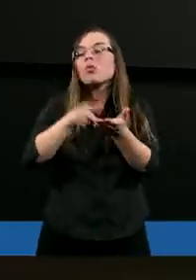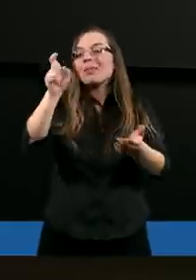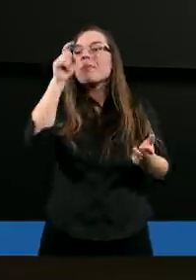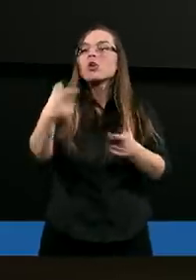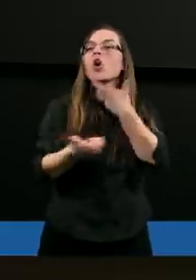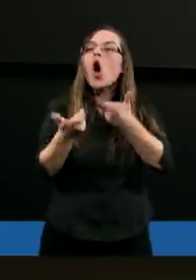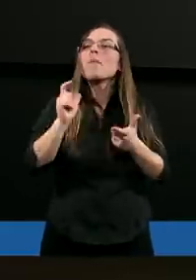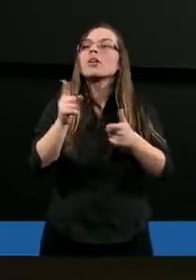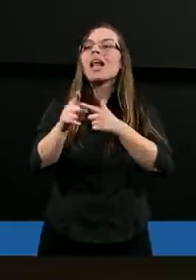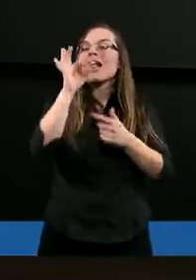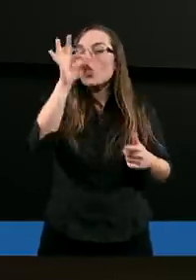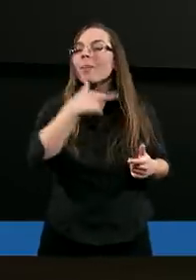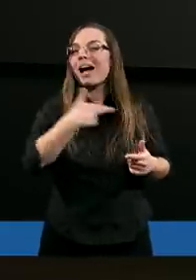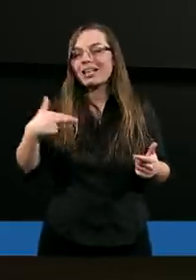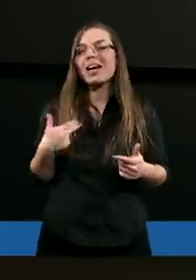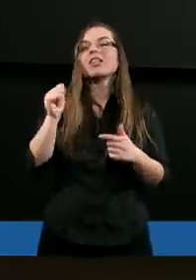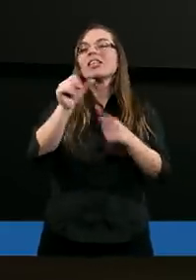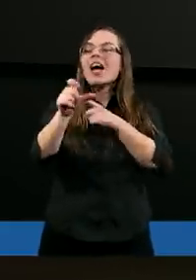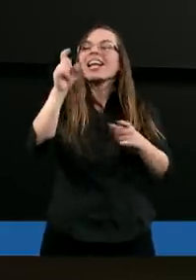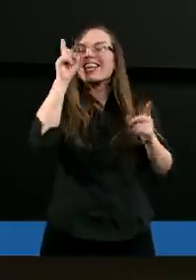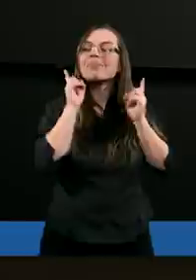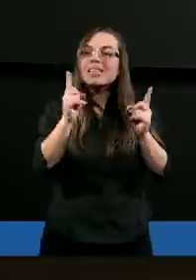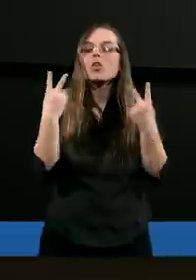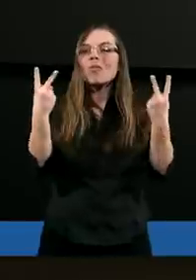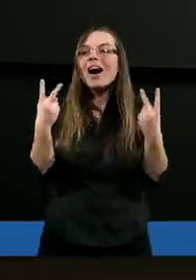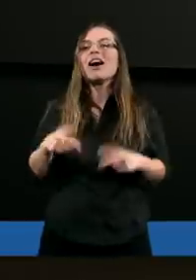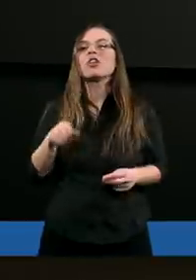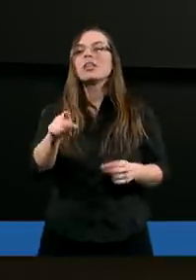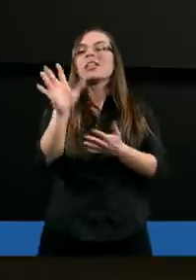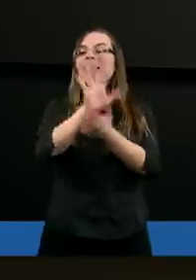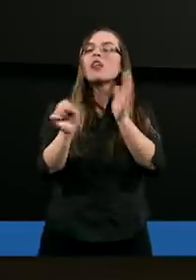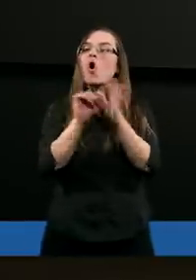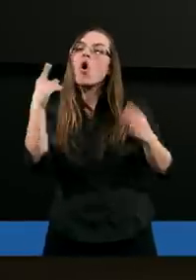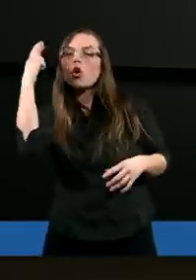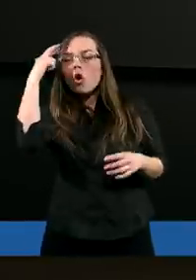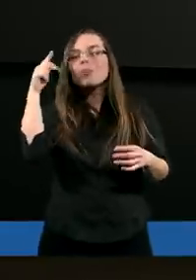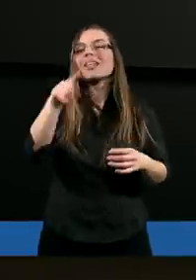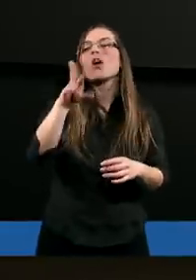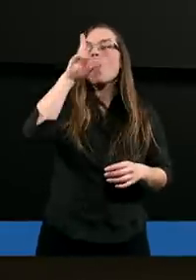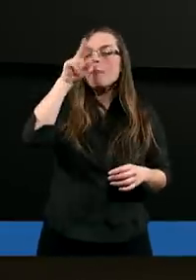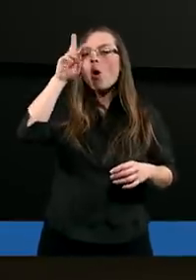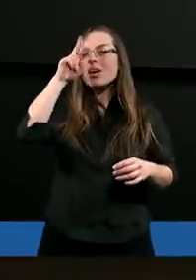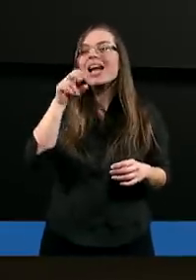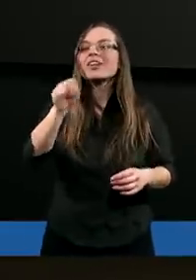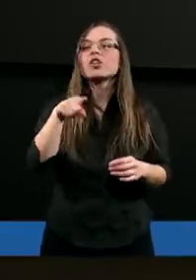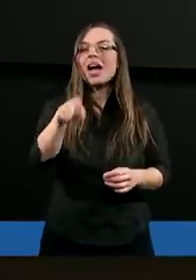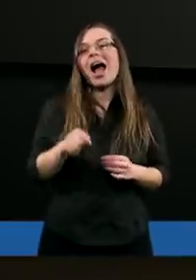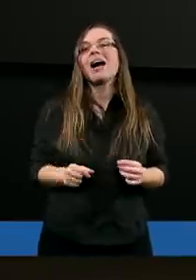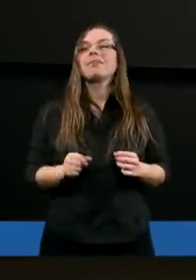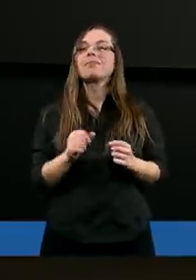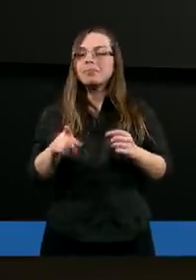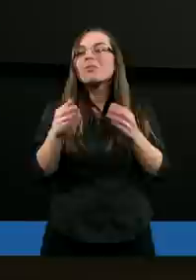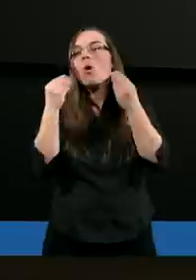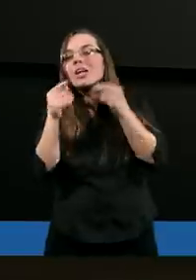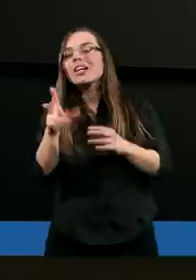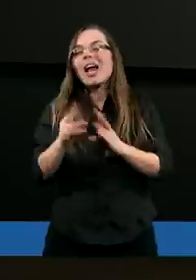parakletos. I to jest, mi się wydaje, że to istotne. Oczywiście tutaj kluczowy tekst do rozumienia tego pojęcia parakletos jest, jak już zostało wspomniane,